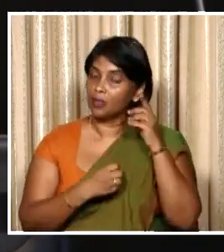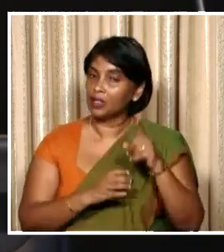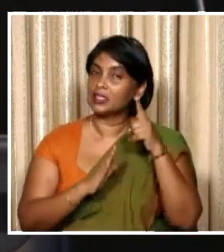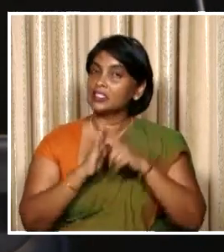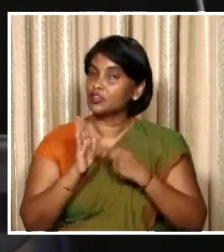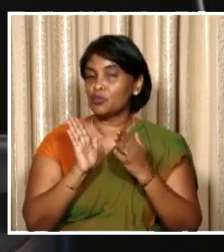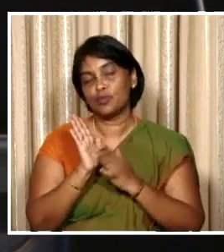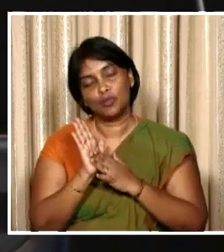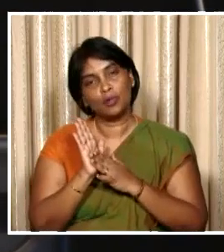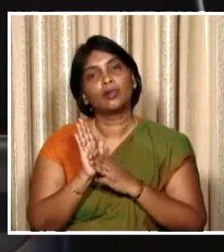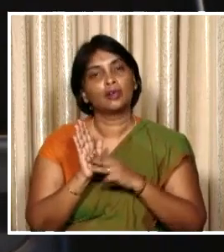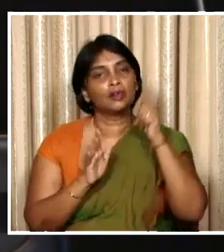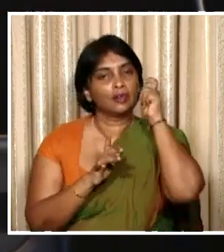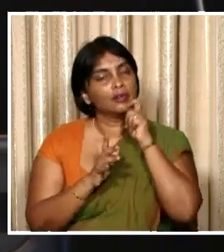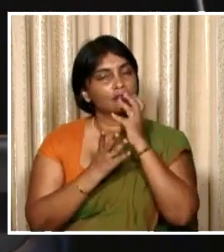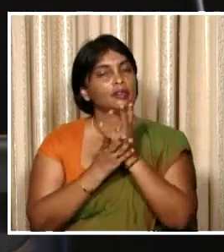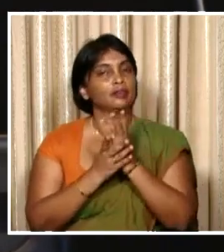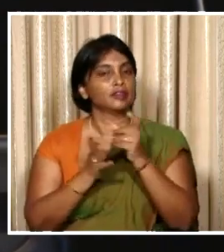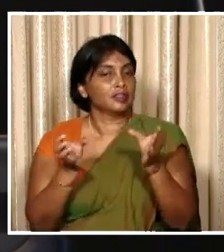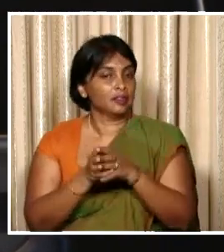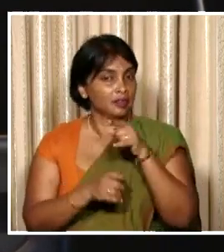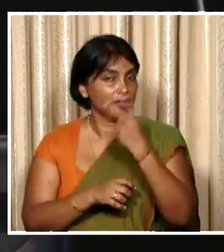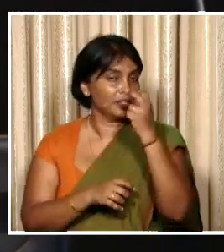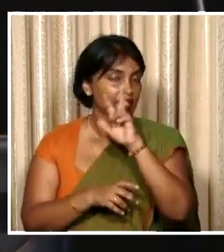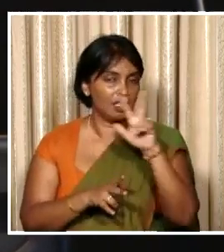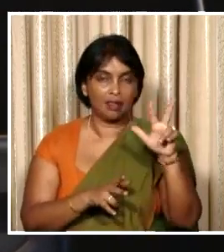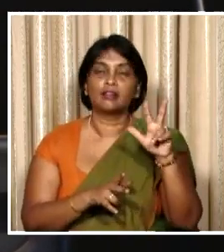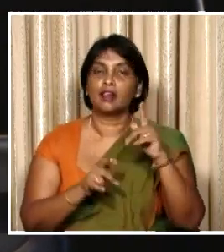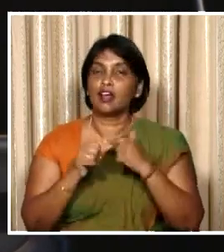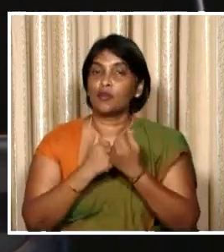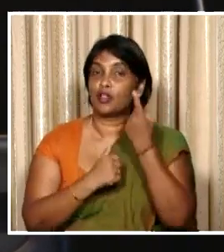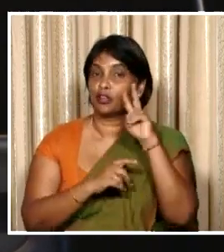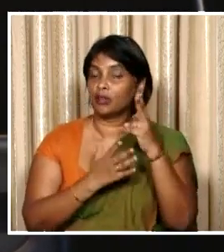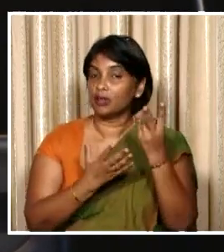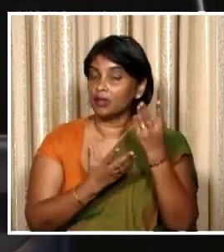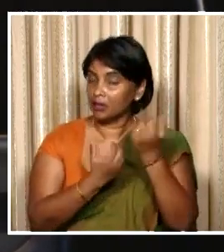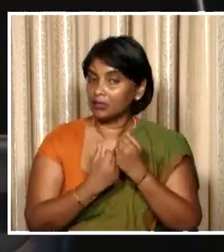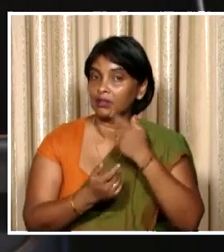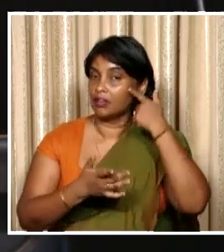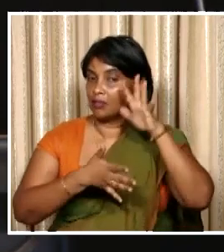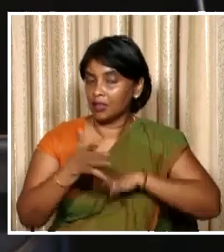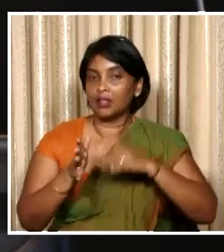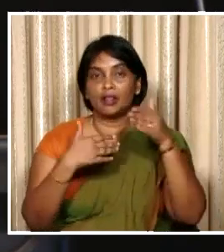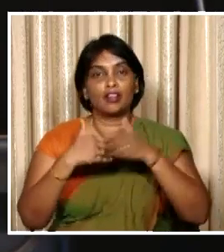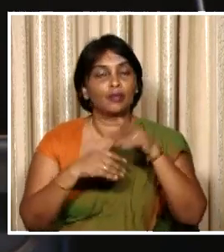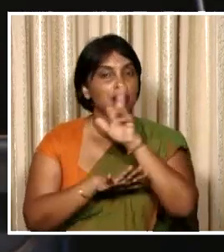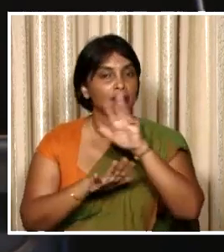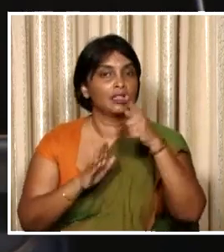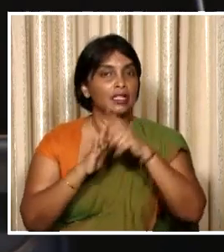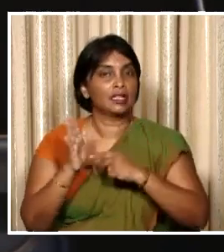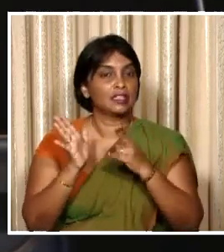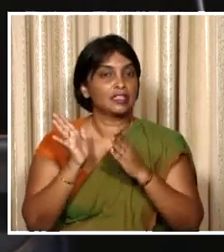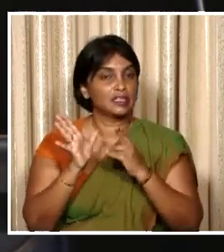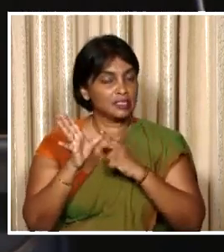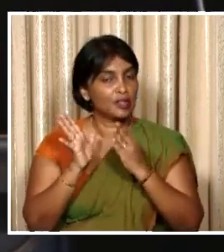ජමීල් මොහමඩ්ගෙන් ත්‍රස්ත විමස්සර කොට්ටාසේ 2018 අප්‍රේල් 12 වෙනිදා ලබාගත් කට උත්තරය. ඇමනුම් 18 ජමීල්ගේ කට උත්තරය